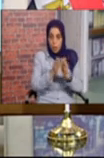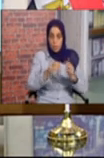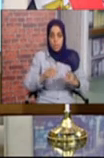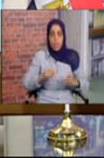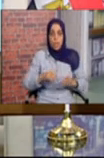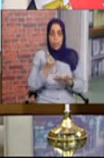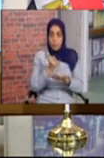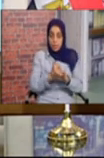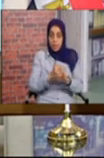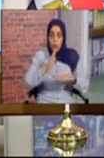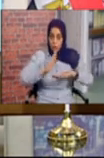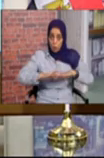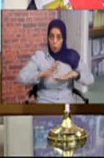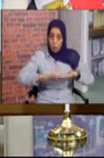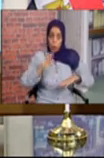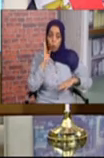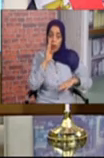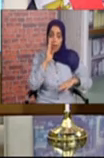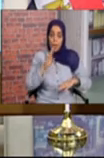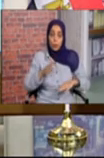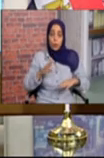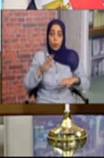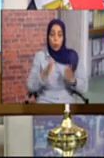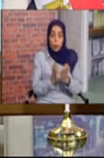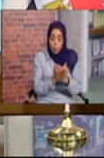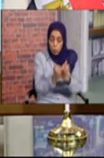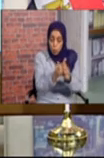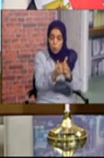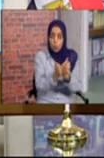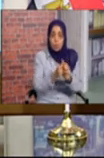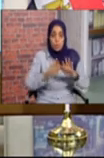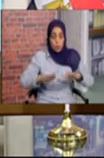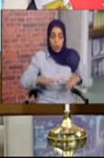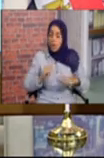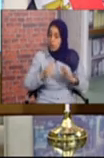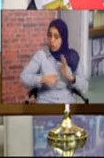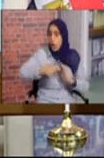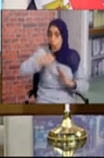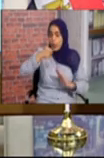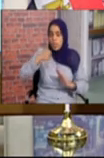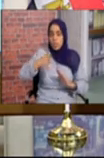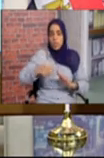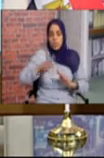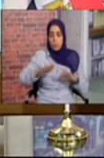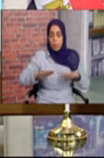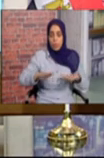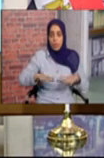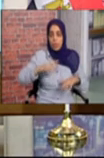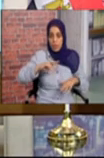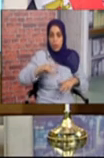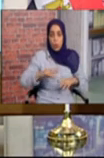مدرسة وربيته وعلمته والبيئة المحيطة بيه سوية هيطلع كويس. صحيح. زي ما سعادتك قاعد كده